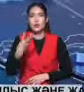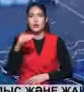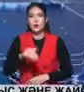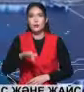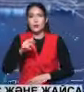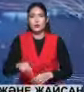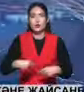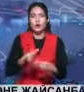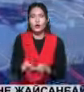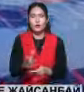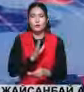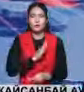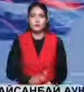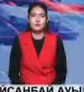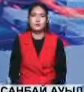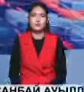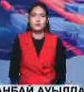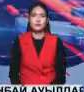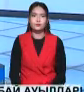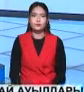дейін төтемақы төленген.